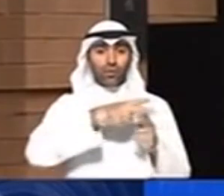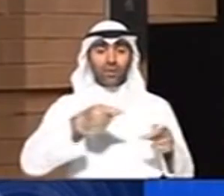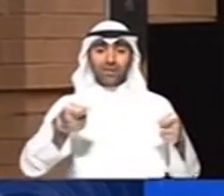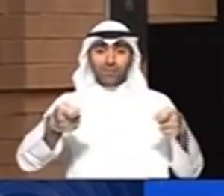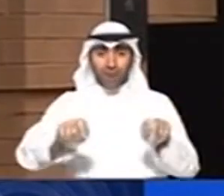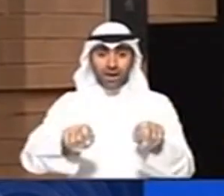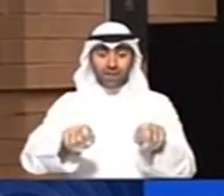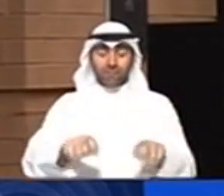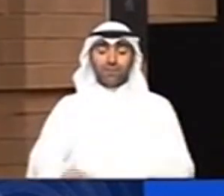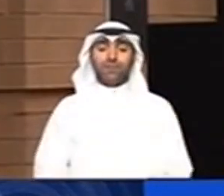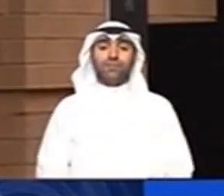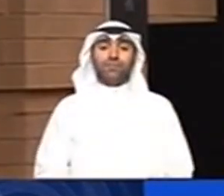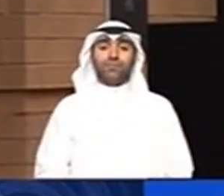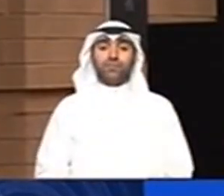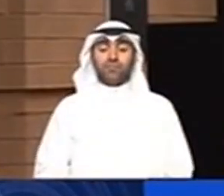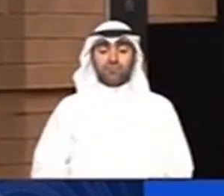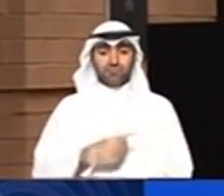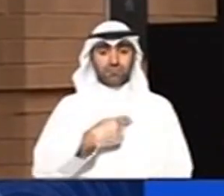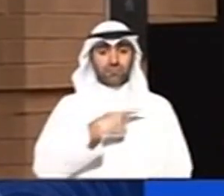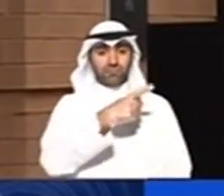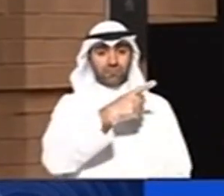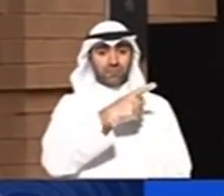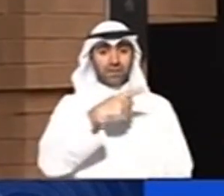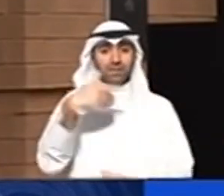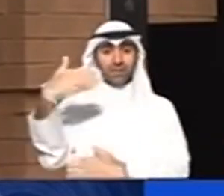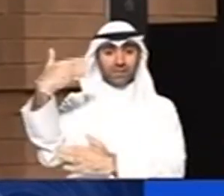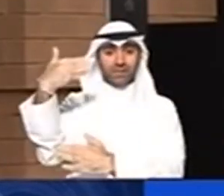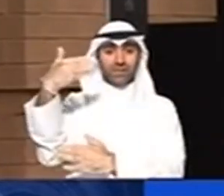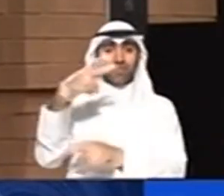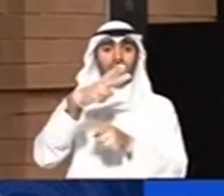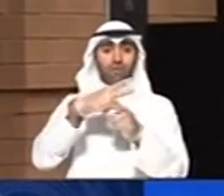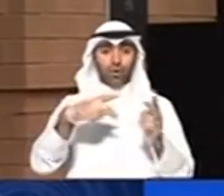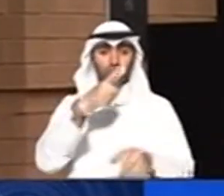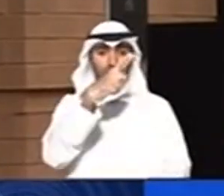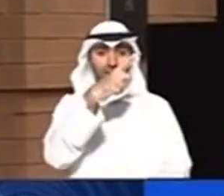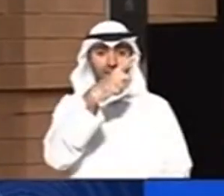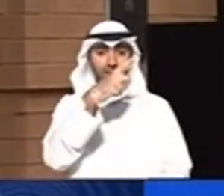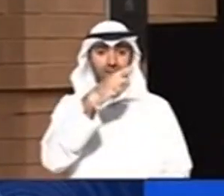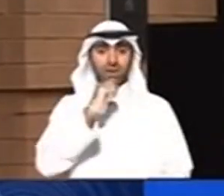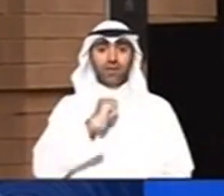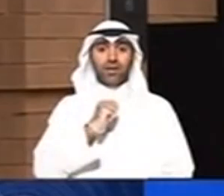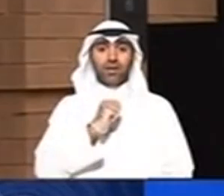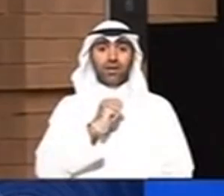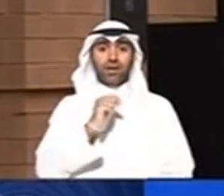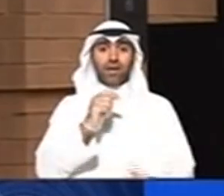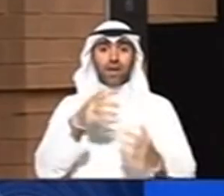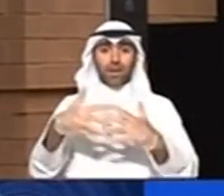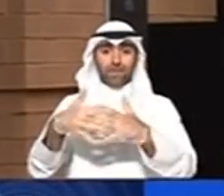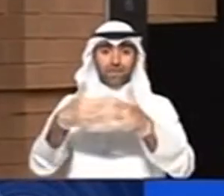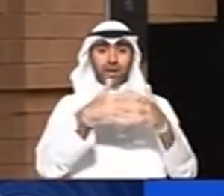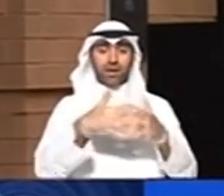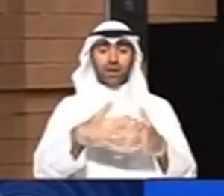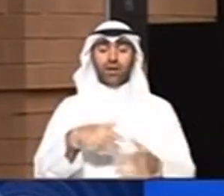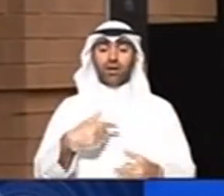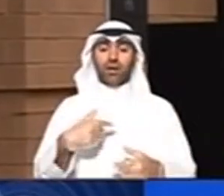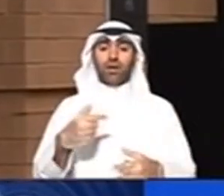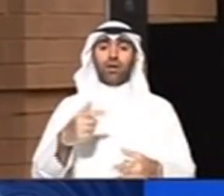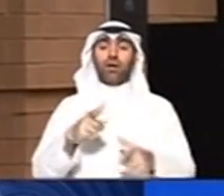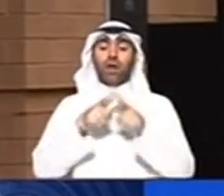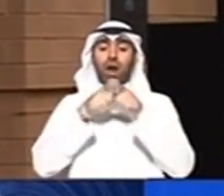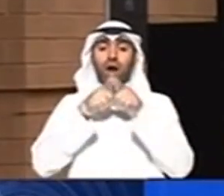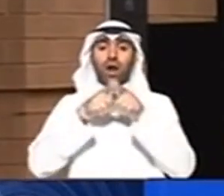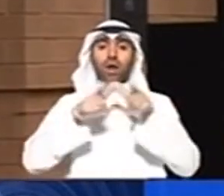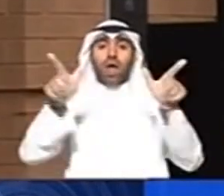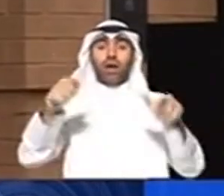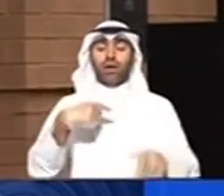القنصلية العامة لدولة الكويت في نيويورك مباشرة بالتواصل مع المواطنين ولتلمس حاجياتهم، وتم التعاقد مع أحد الفنادق